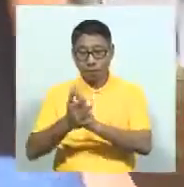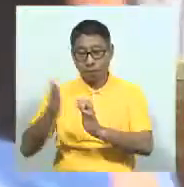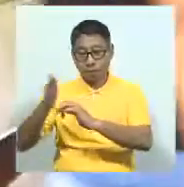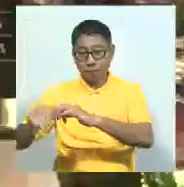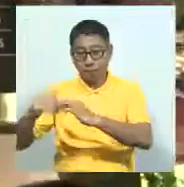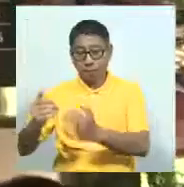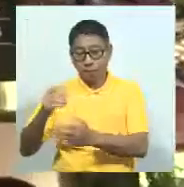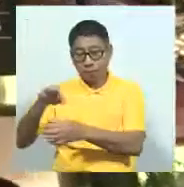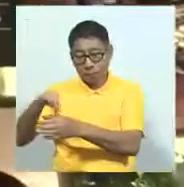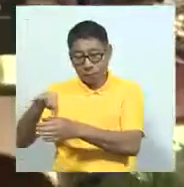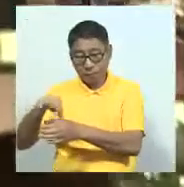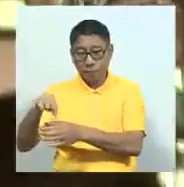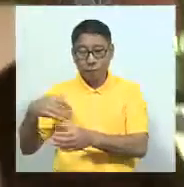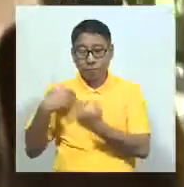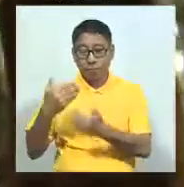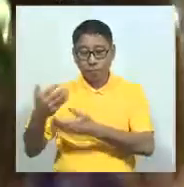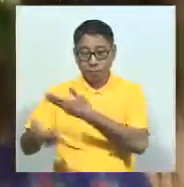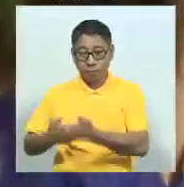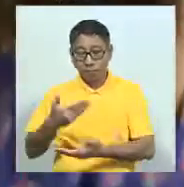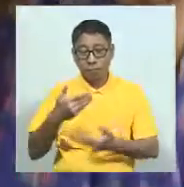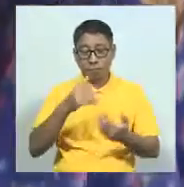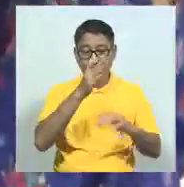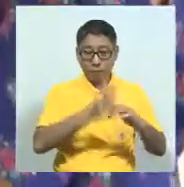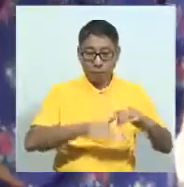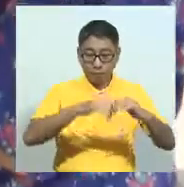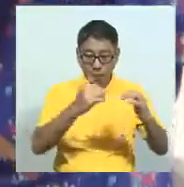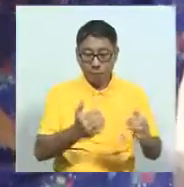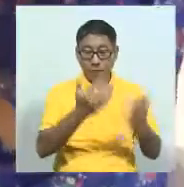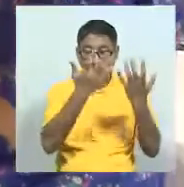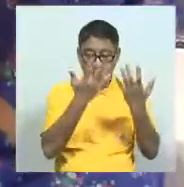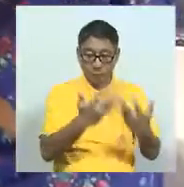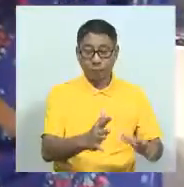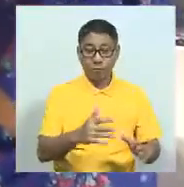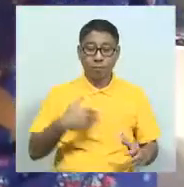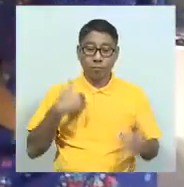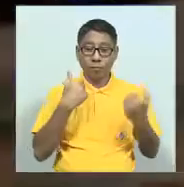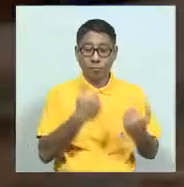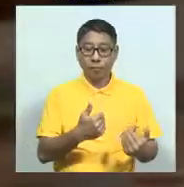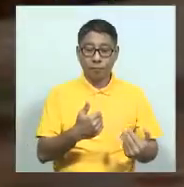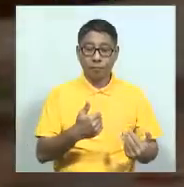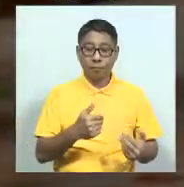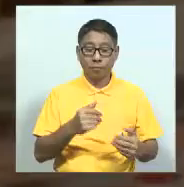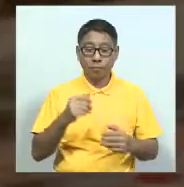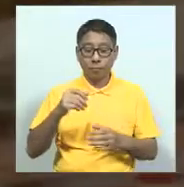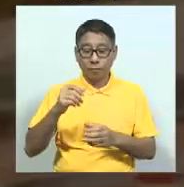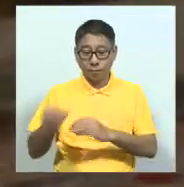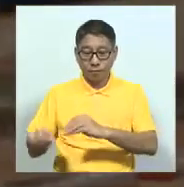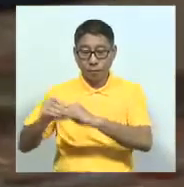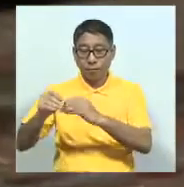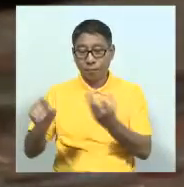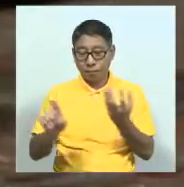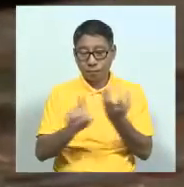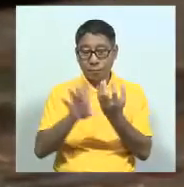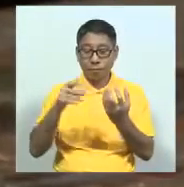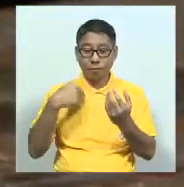าเฟ่ที่ไม่เพียงมีการจำหน่ายผลผลิตซึ่งเป็นผลไม้สดๆจากในสวนเท่านั้นแต่ยังมีการเพิ่มมูลค่าให้กับ